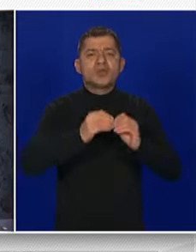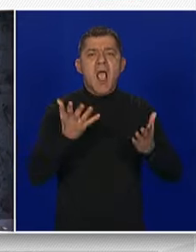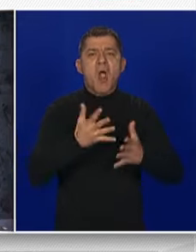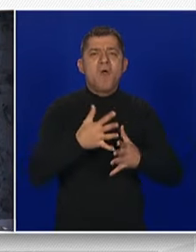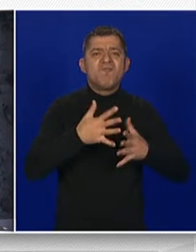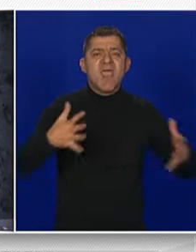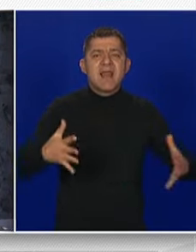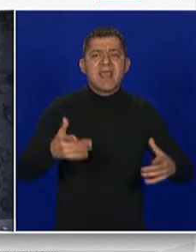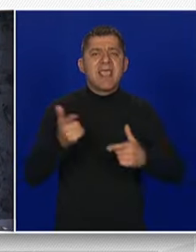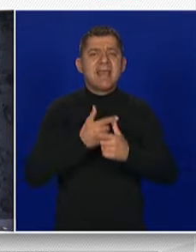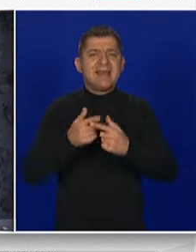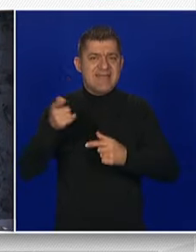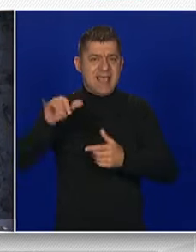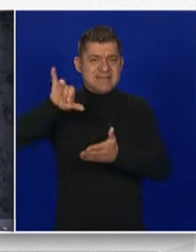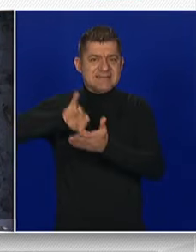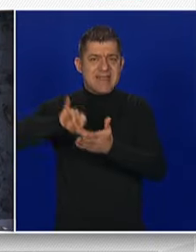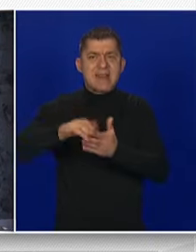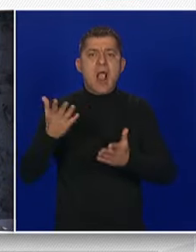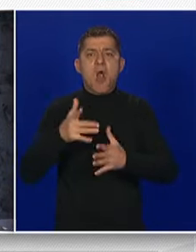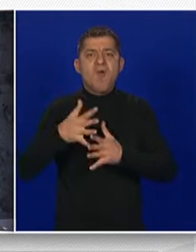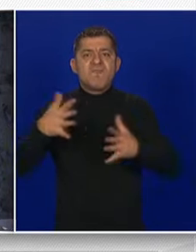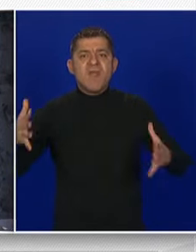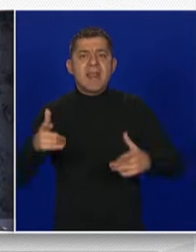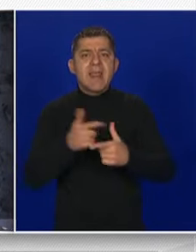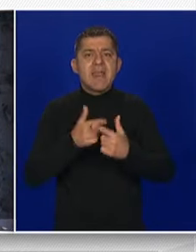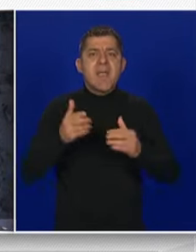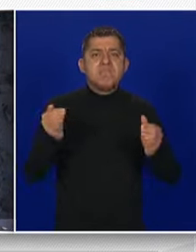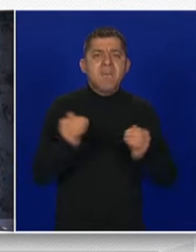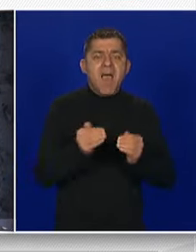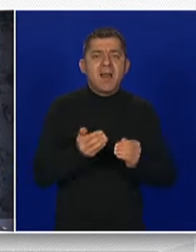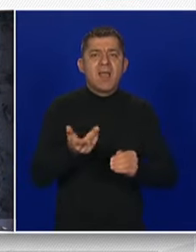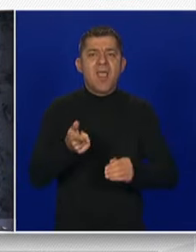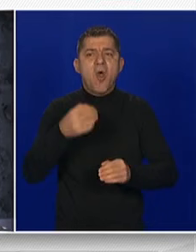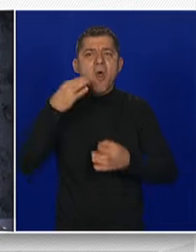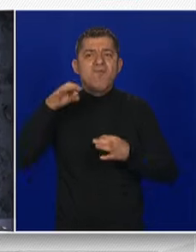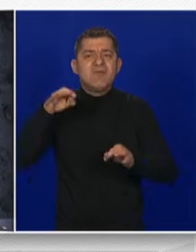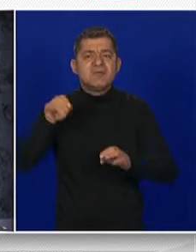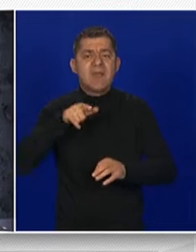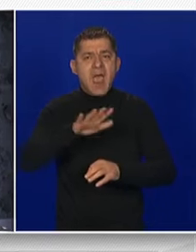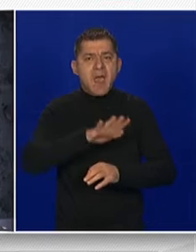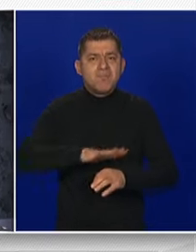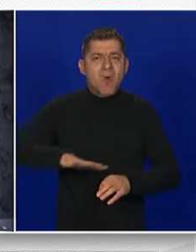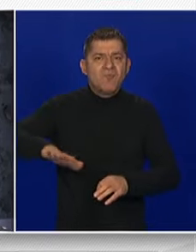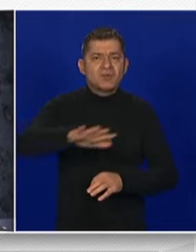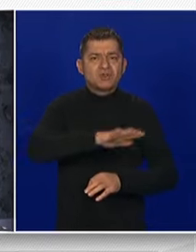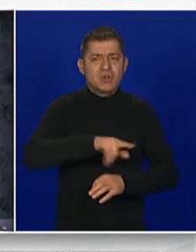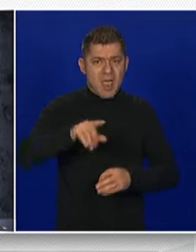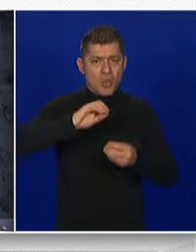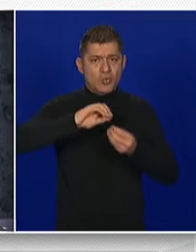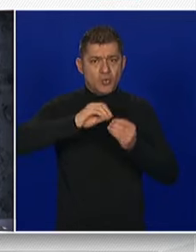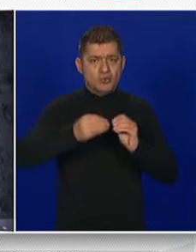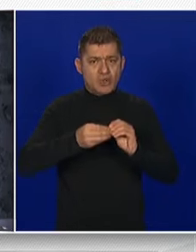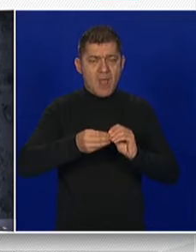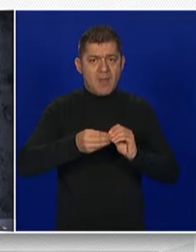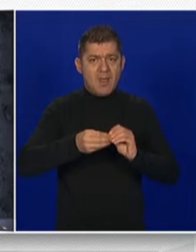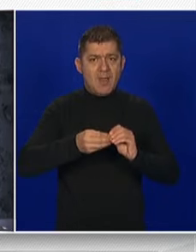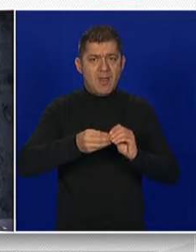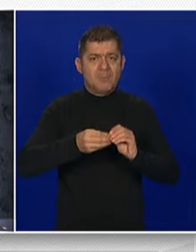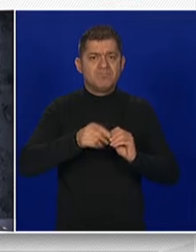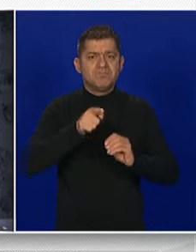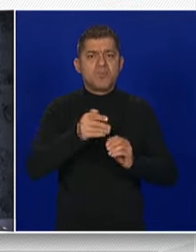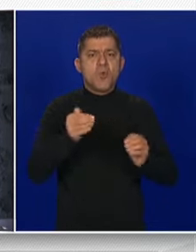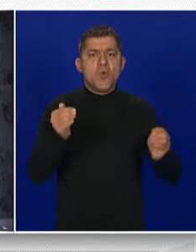trgovačkog centra, a to je ukupna površina trgovine umanjena